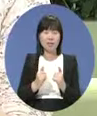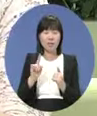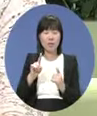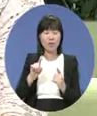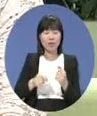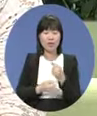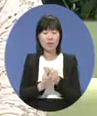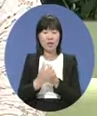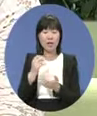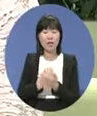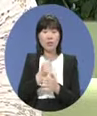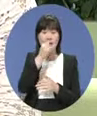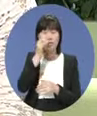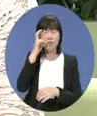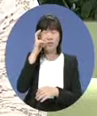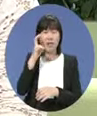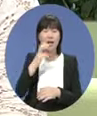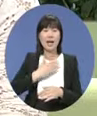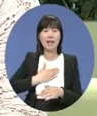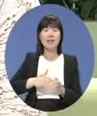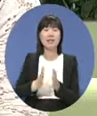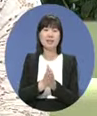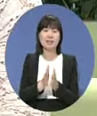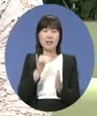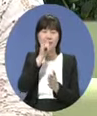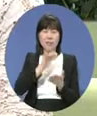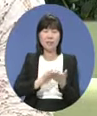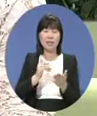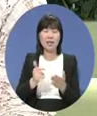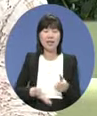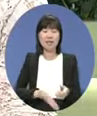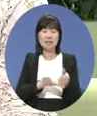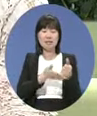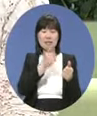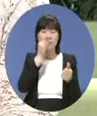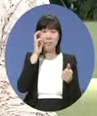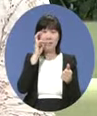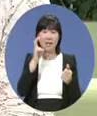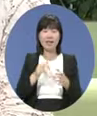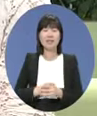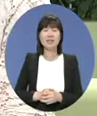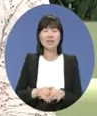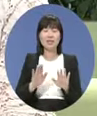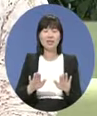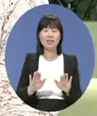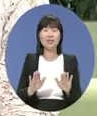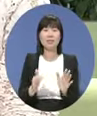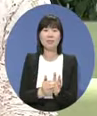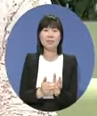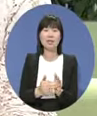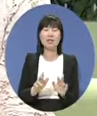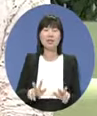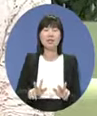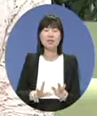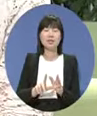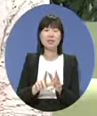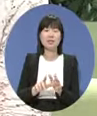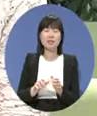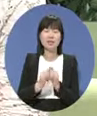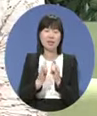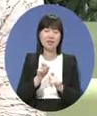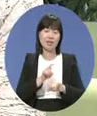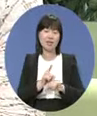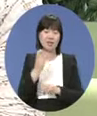어떤 영향을 받고 있구나 이런 걸 아이들이 알기 시작한다는 거죠. 굉장히 기특하지 않습니까? 네. 네. 그래서 이렇게 되고 그런데 이제 이때 또 사회성이